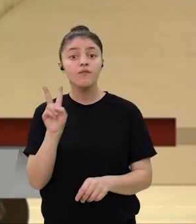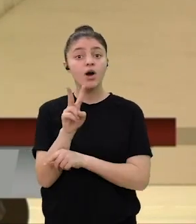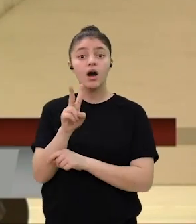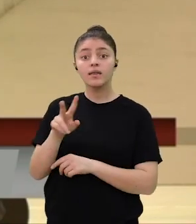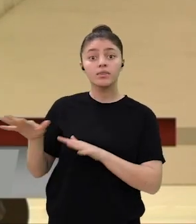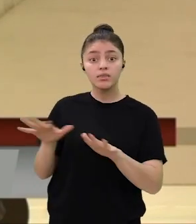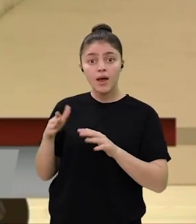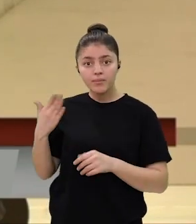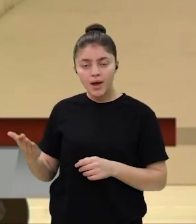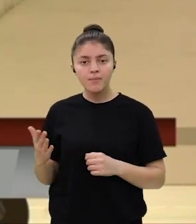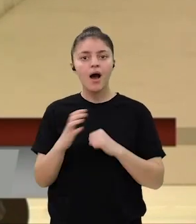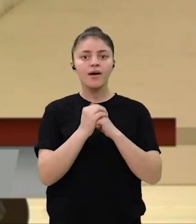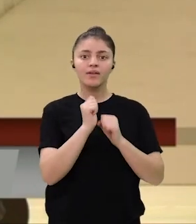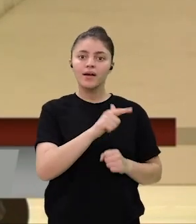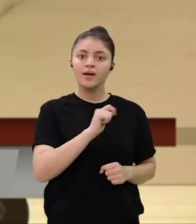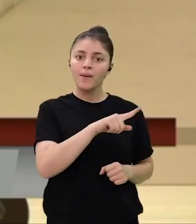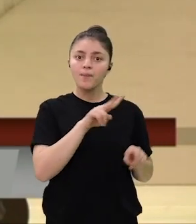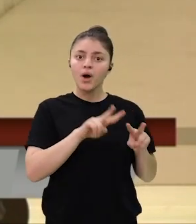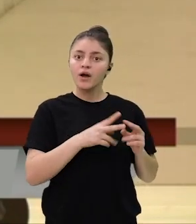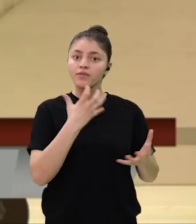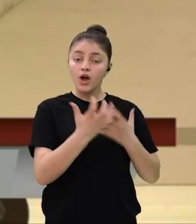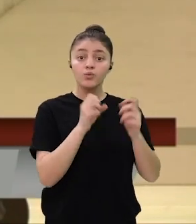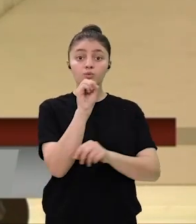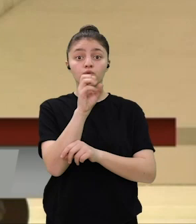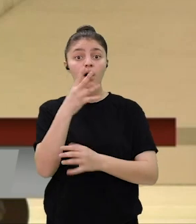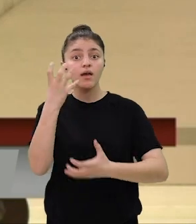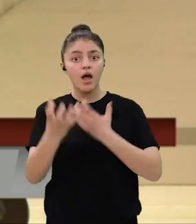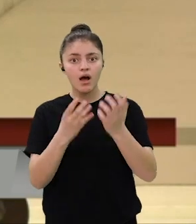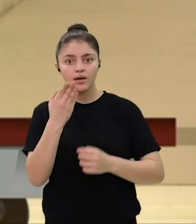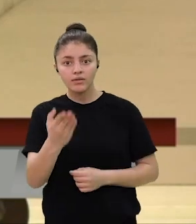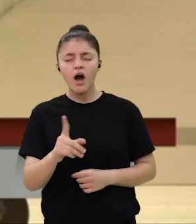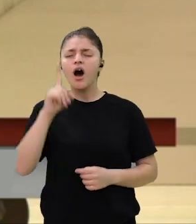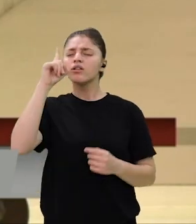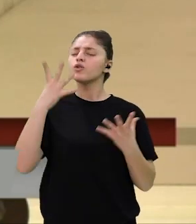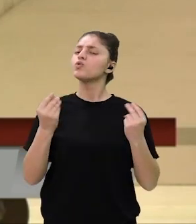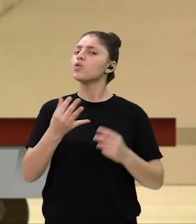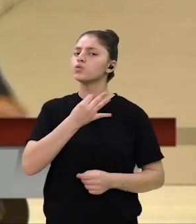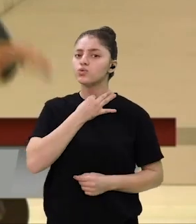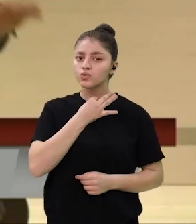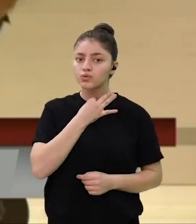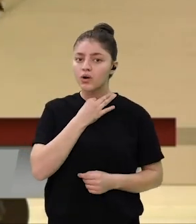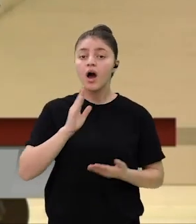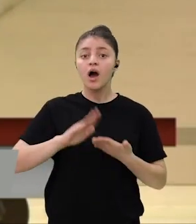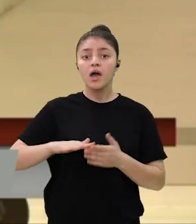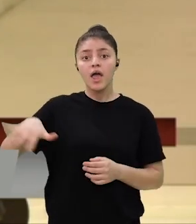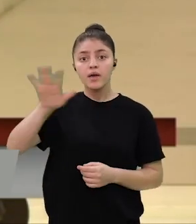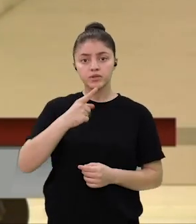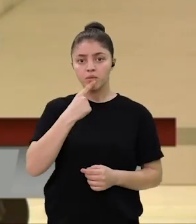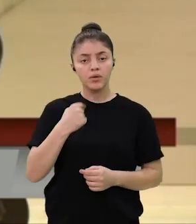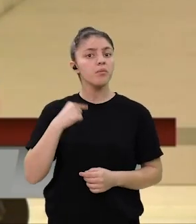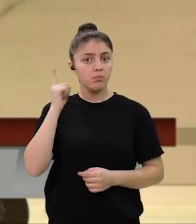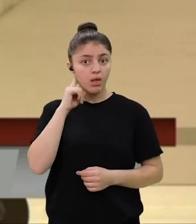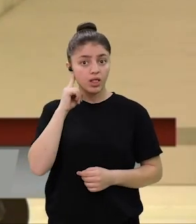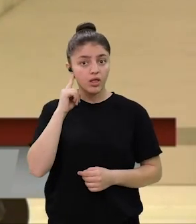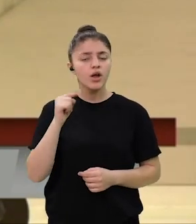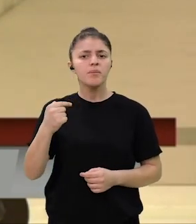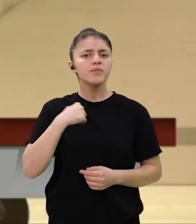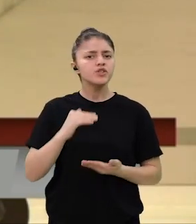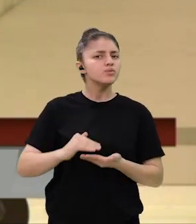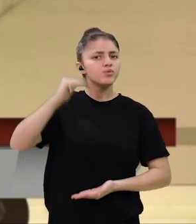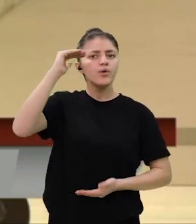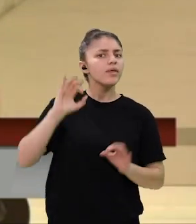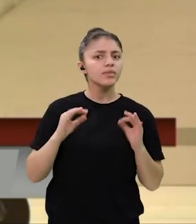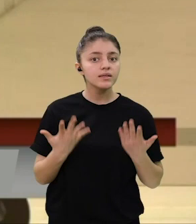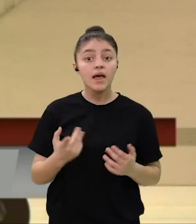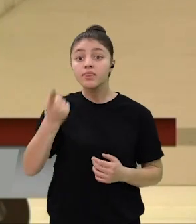Van'daki depremden Manavgat'taki yangına, Muğla'daki yangına kadar. Allah'ımıza çok şükür olsun. Arkadaşlarımız söyledi. Bu ülkede biz